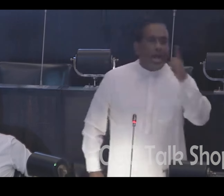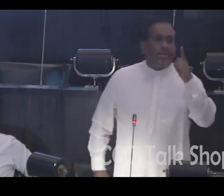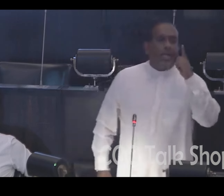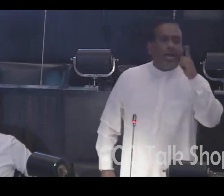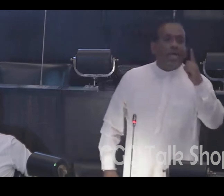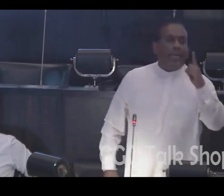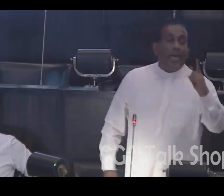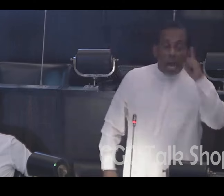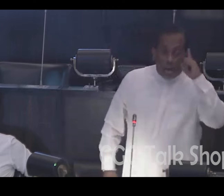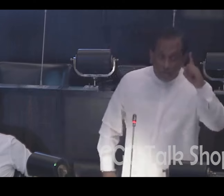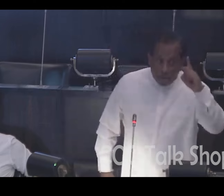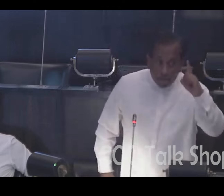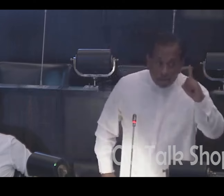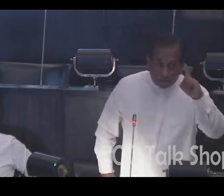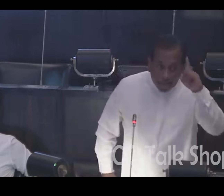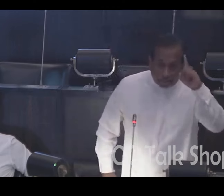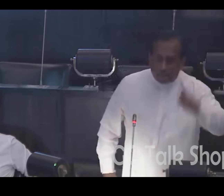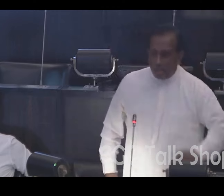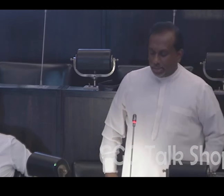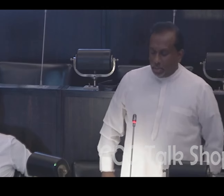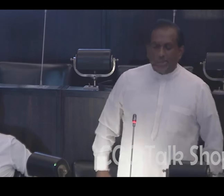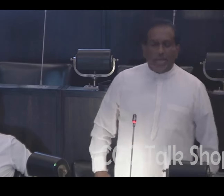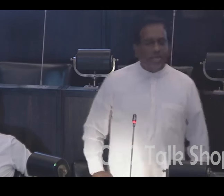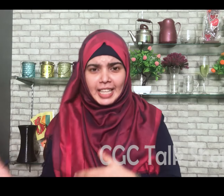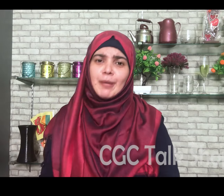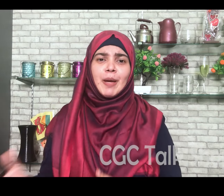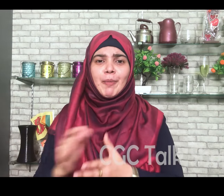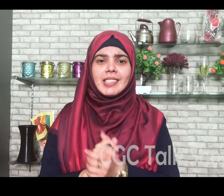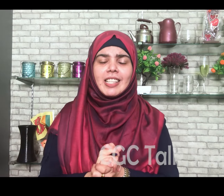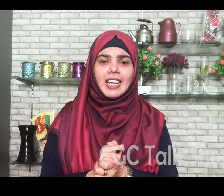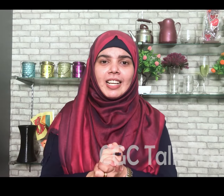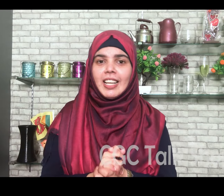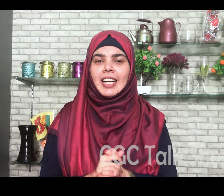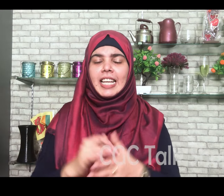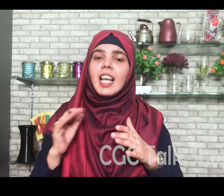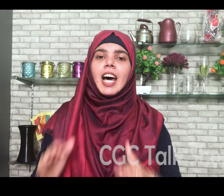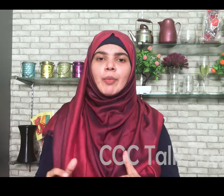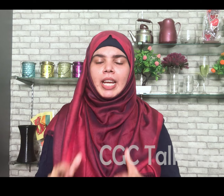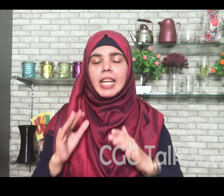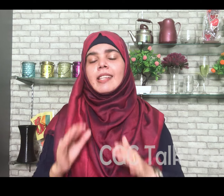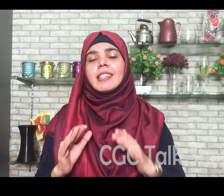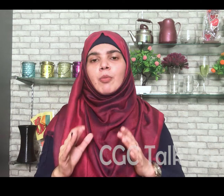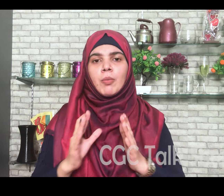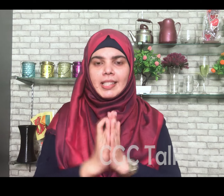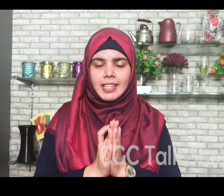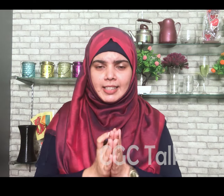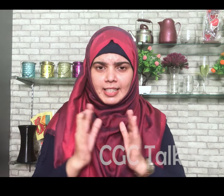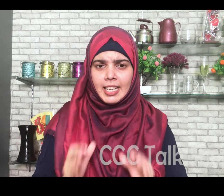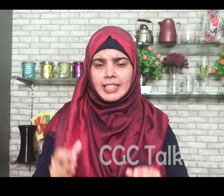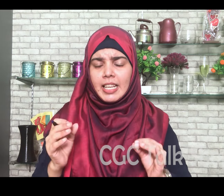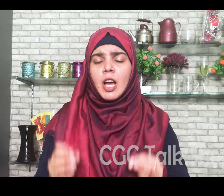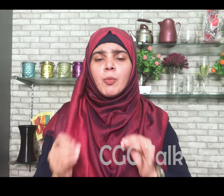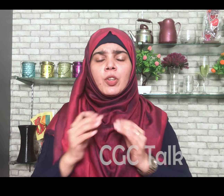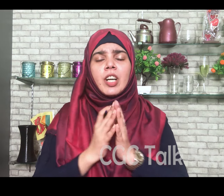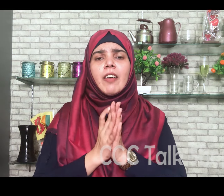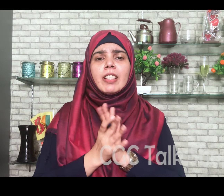இத்திஹாசே கவதாவத் ஹம்முவென்ன நாயகினே சஹதிக தமிழ்நாசிரர் லபாதுவிங் நிறைய பேர் பேசியிருந்தாங்க. ஆனா எல்லாரும் எனக்கு ஈஸ்டர் போம்பிளாஸ்ட் நடந்த நாள்